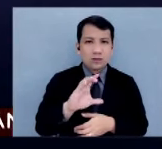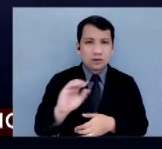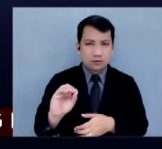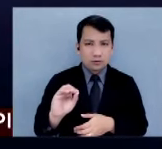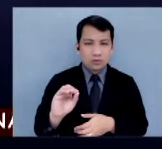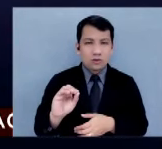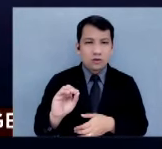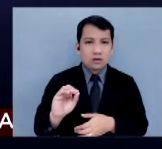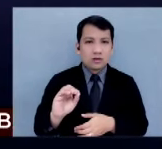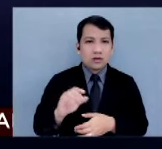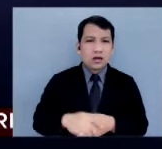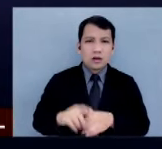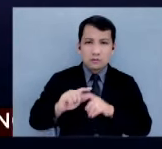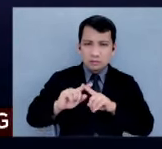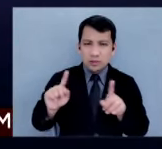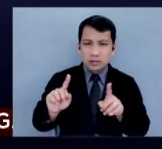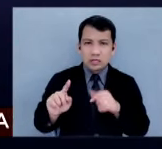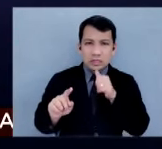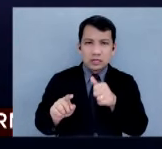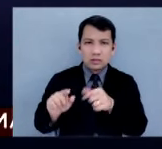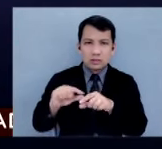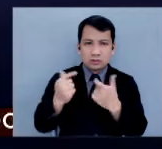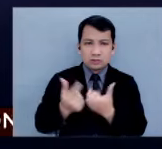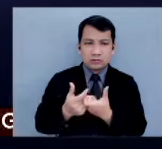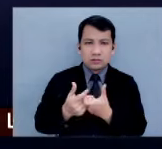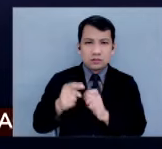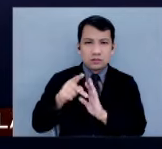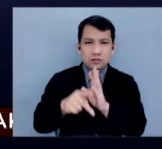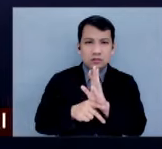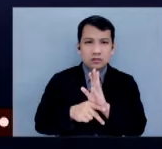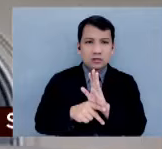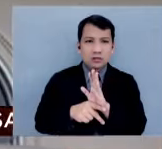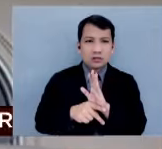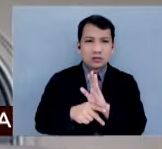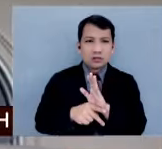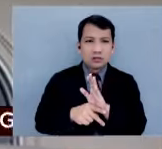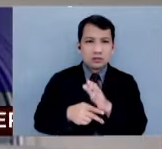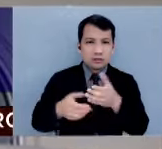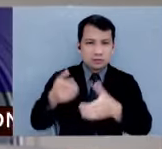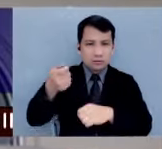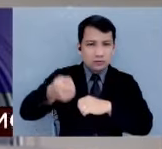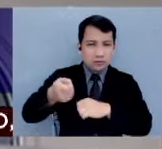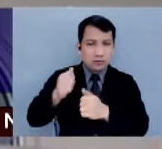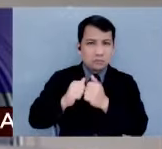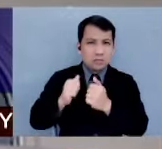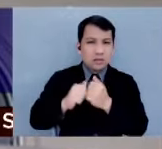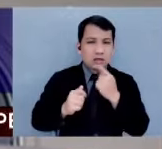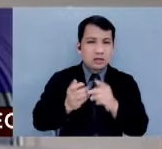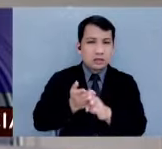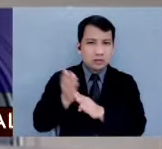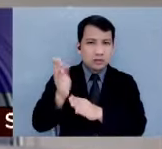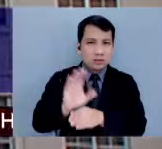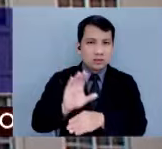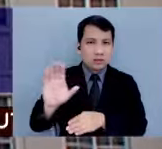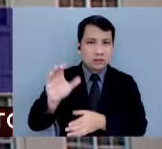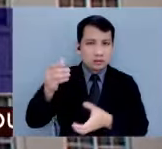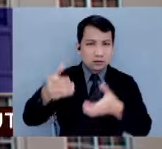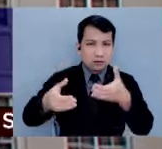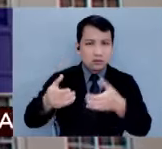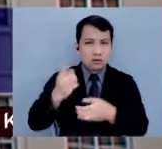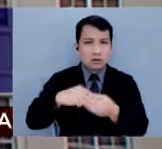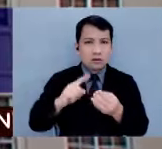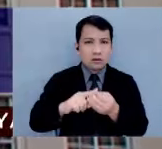Incorporated. Nilabag daw ng grupo ang Principle of Hierarchy of Courts. Ibig sabihin nito, dumiretso sila agad sa Korte Suprema imbis na